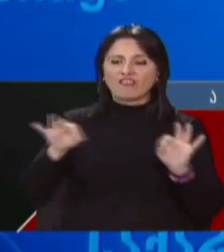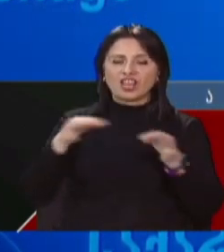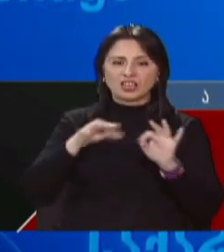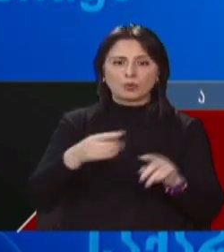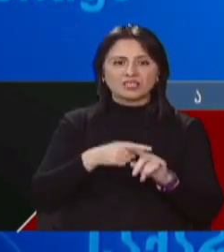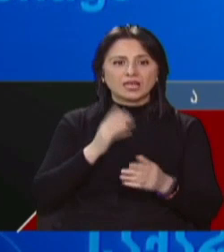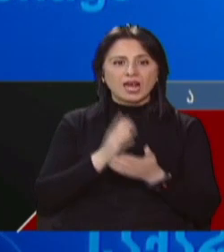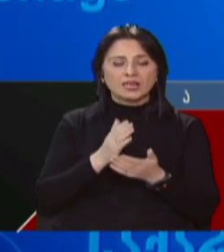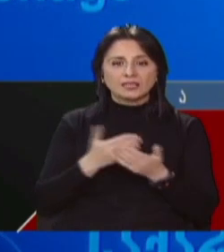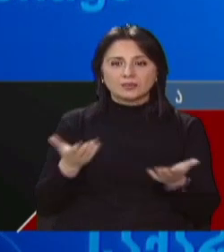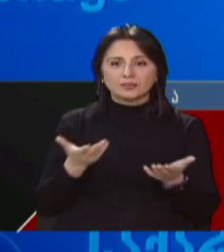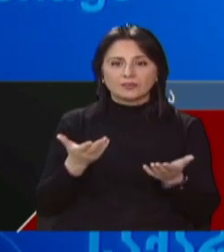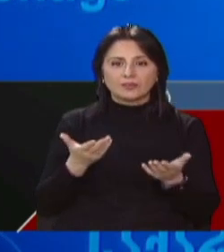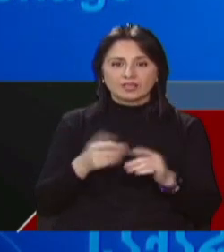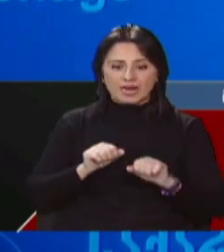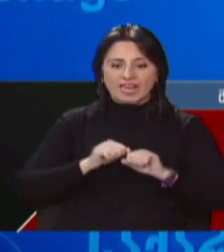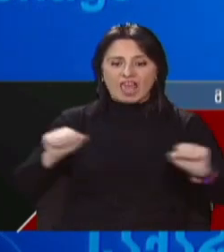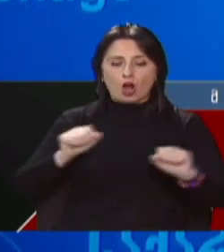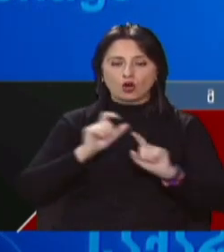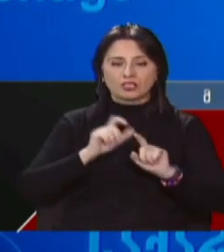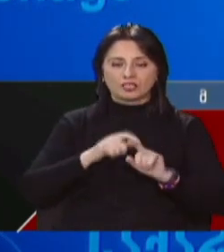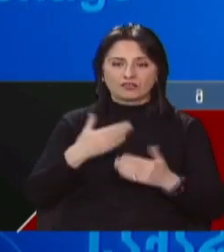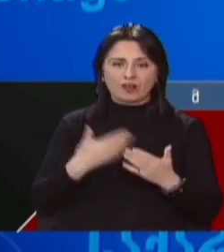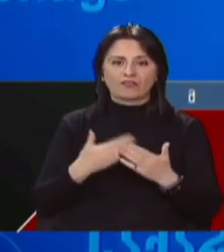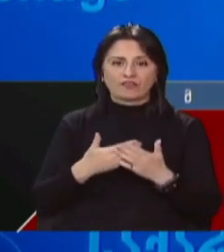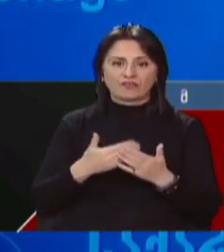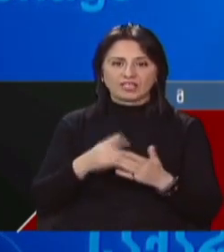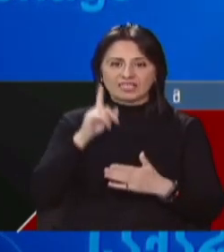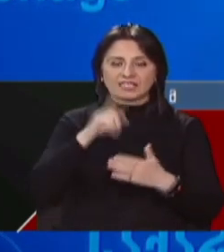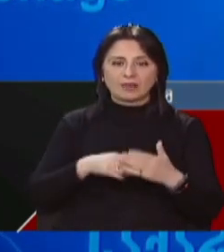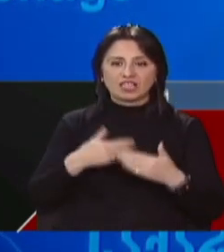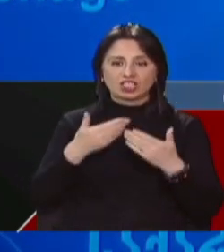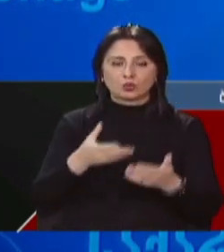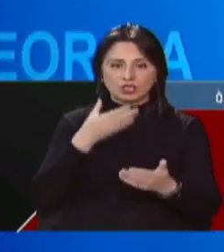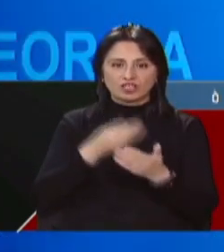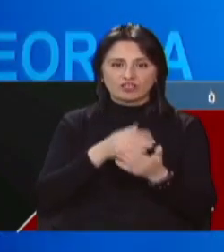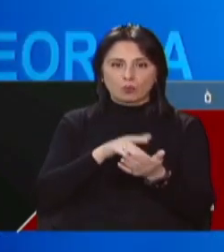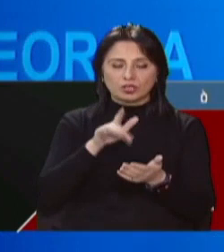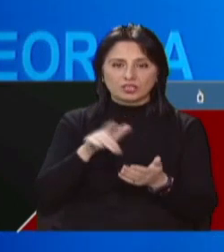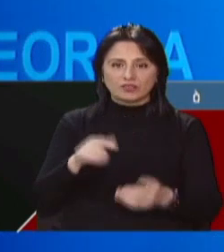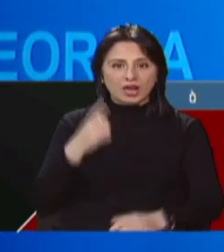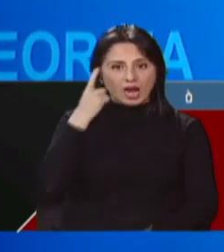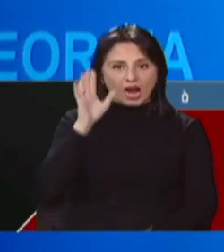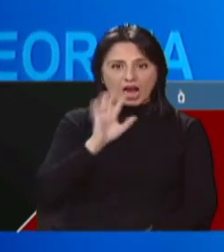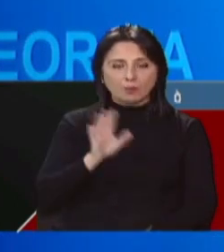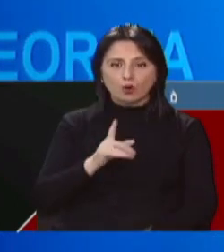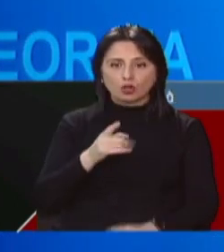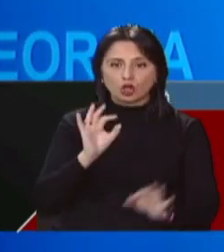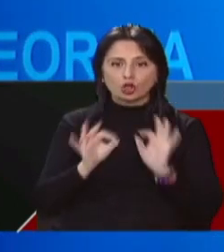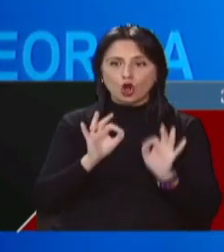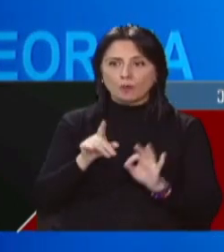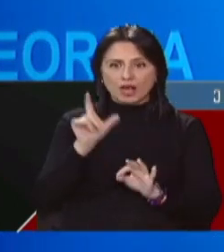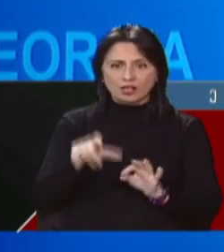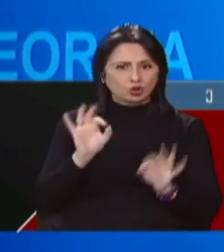გავათავისუფლებთ. ეს არის აი ჰეროიკული რიტორიკა, რომ წმენა შეიტანოს საკუთარ მოსახლეობაში. არ მგონია ნორმალური იყოს,